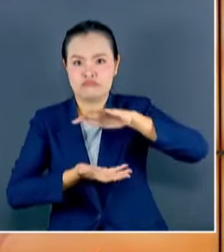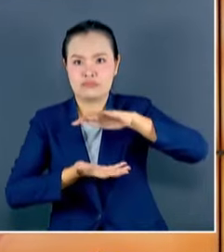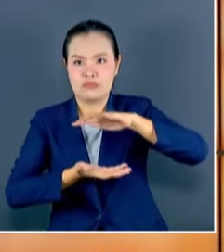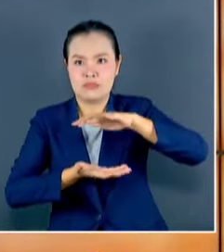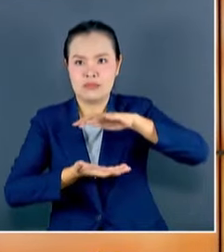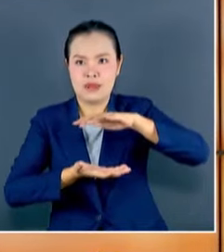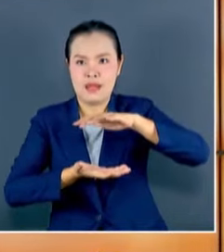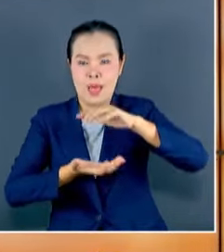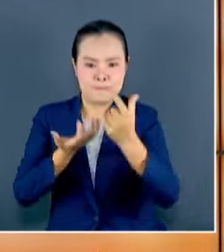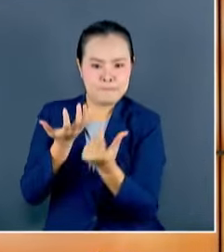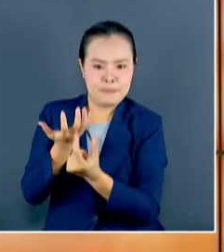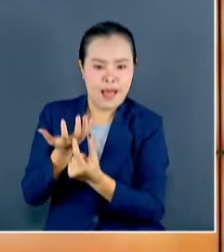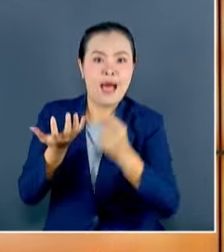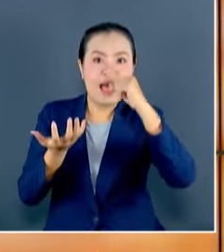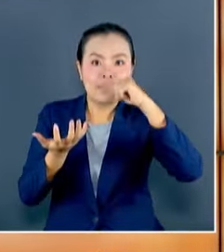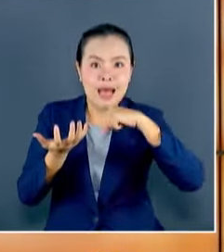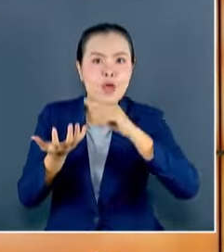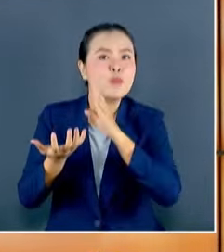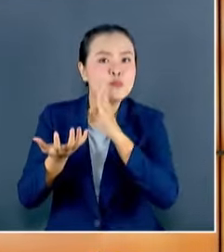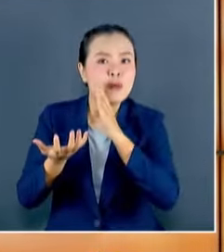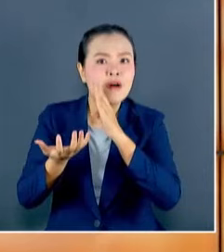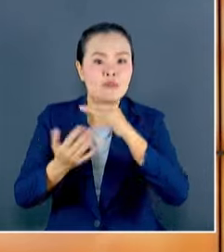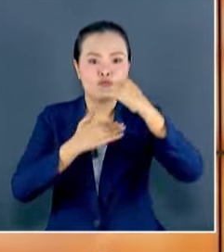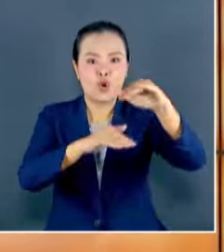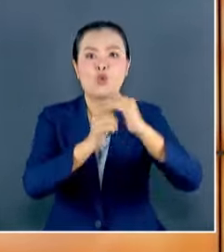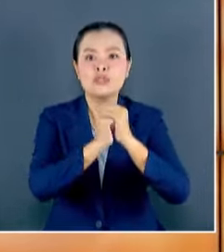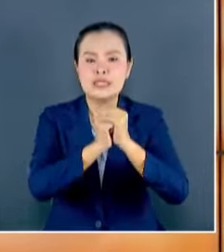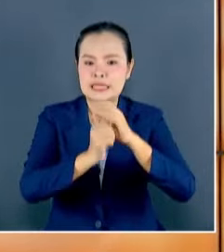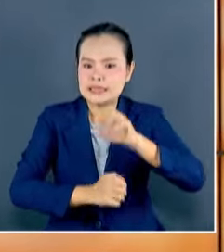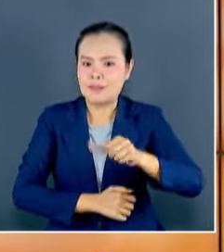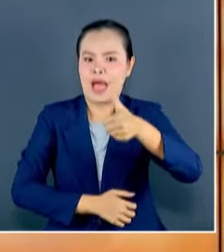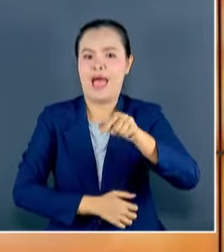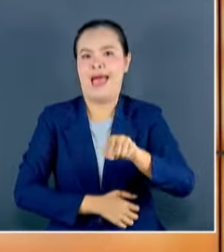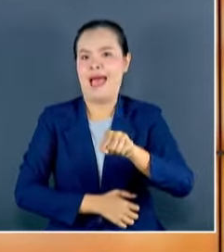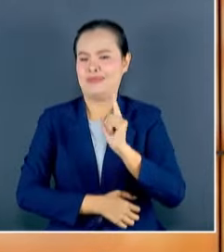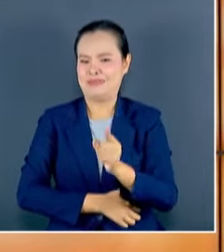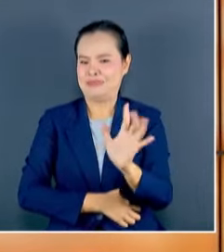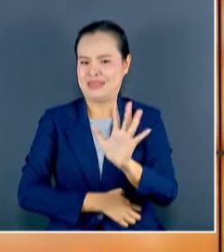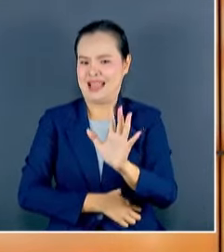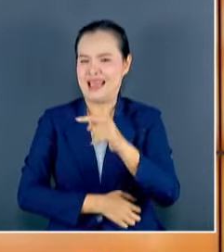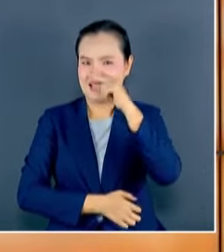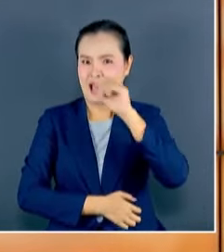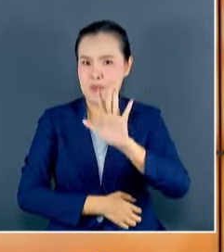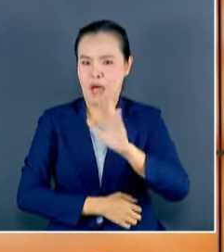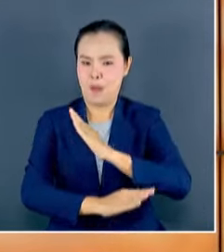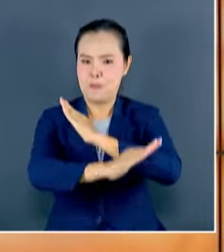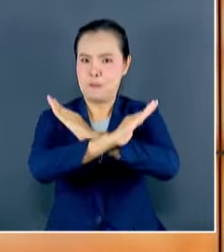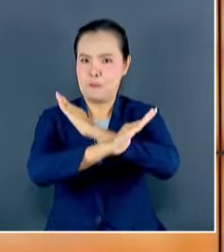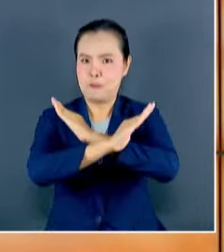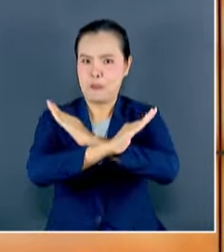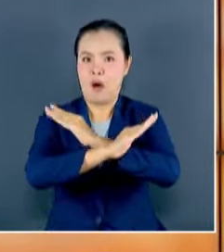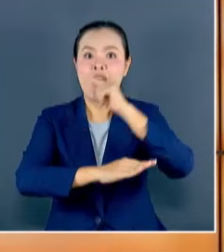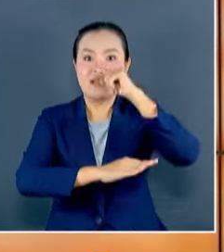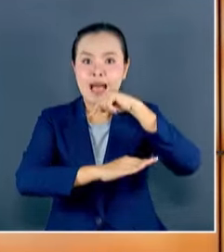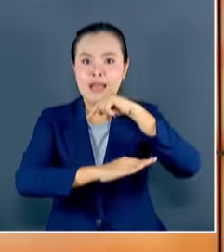ป้ายว่าเป็นชิ้นส่วนไก่ไทยอ่ะปรากฏว่าส่งไปจีนแล้วจีนเขาจับได้บอกเนี่ยไม่ใช่ของจริงก็เลยมีการแบนเกิดขึ้นจนนำมาสู่การ